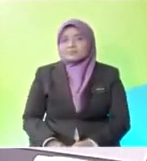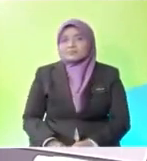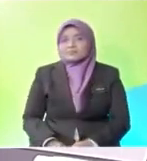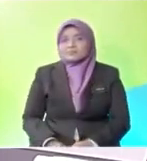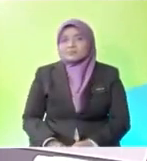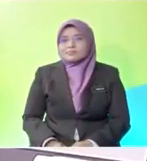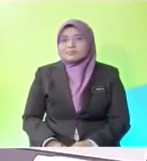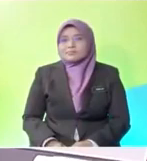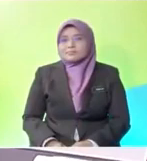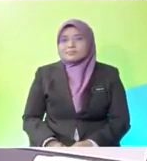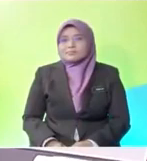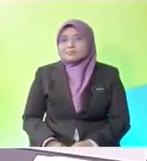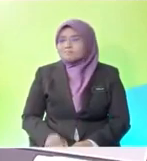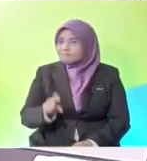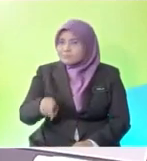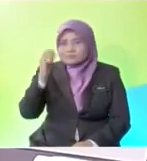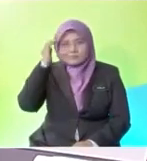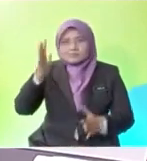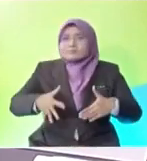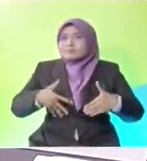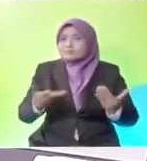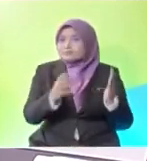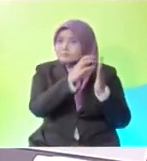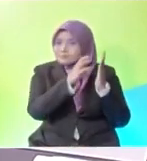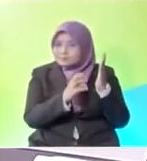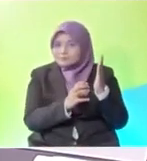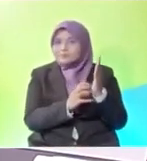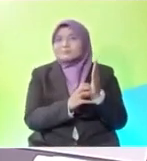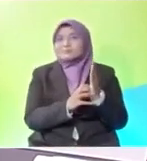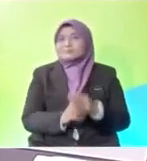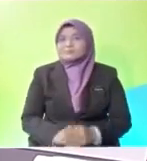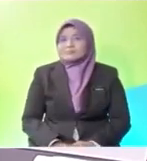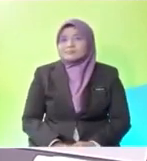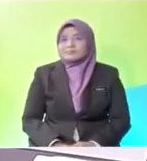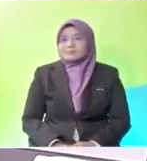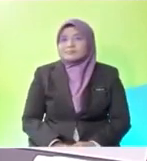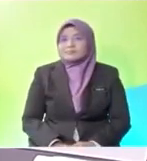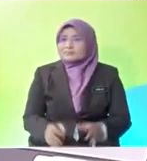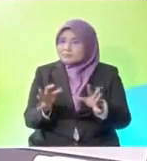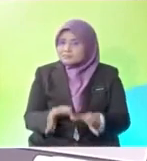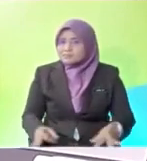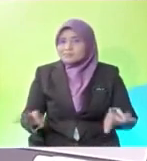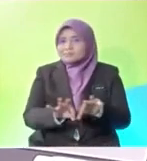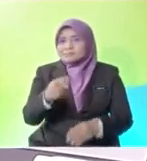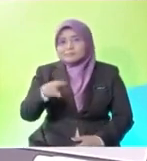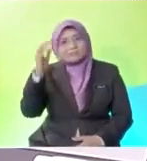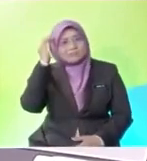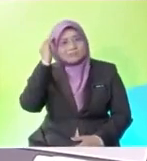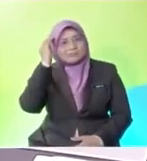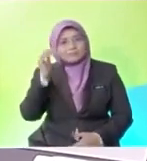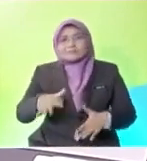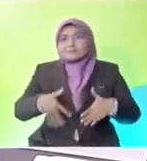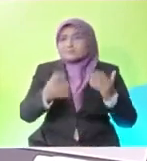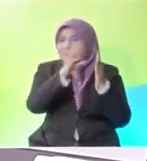Bagaimana hasil kerja tapi tak tahu juga tentunya memasang produk itu sangat penting dan yang terakhir tentunya